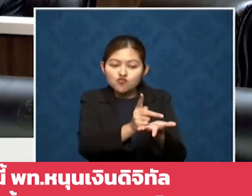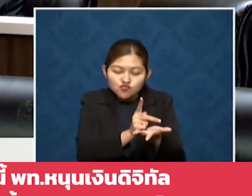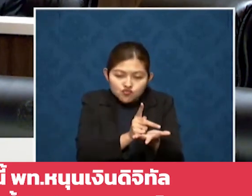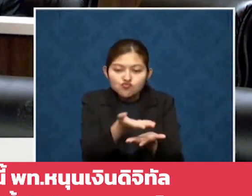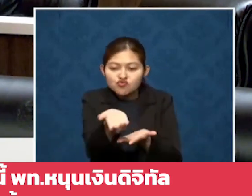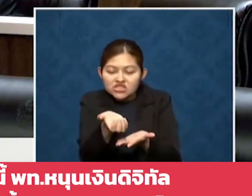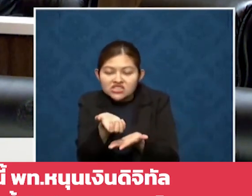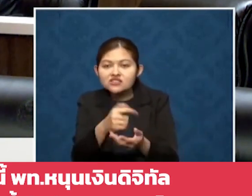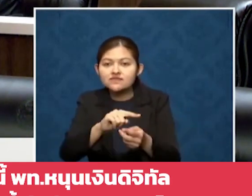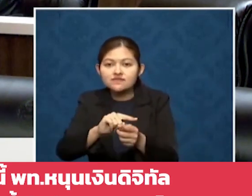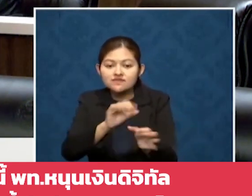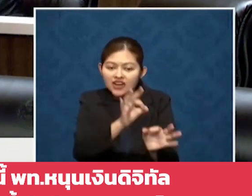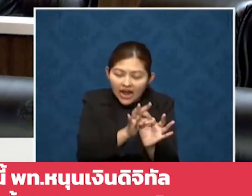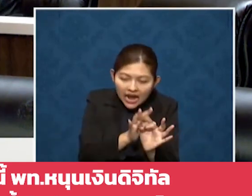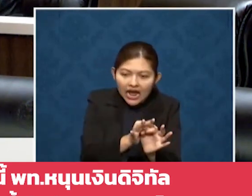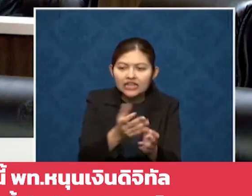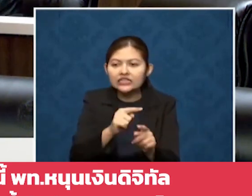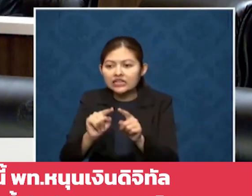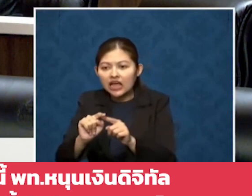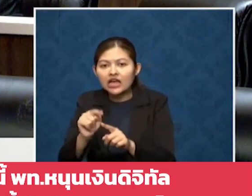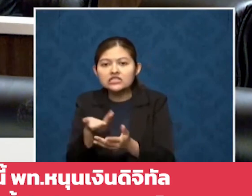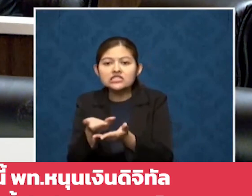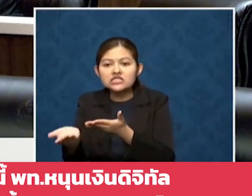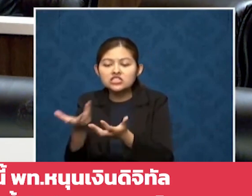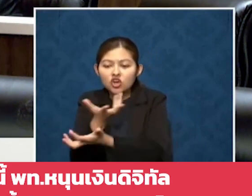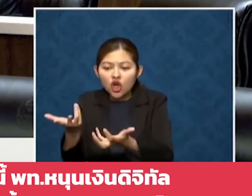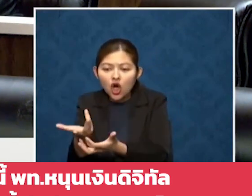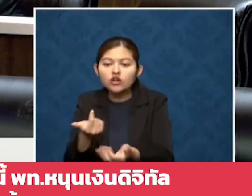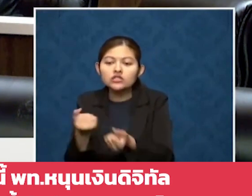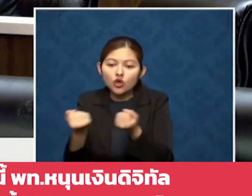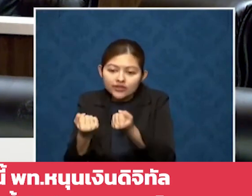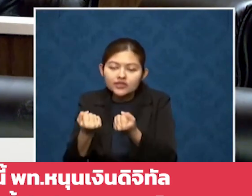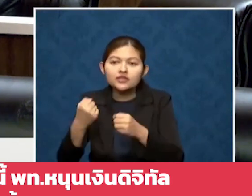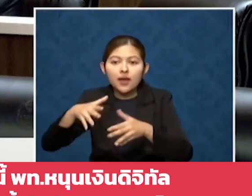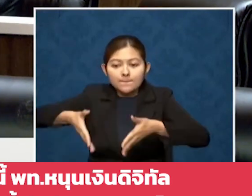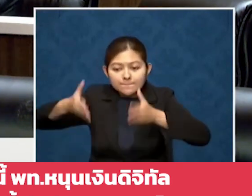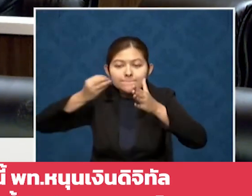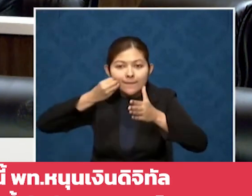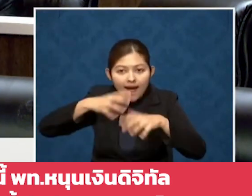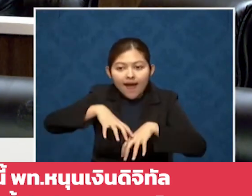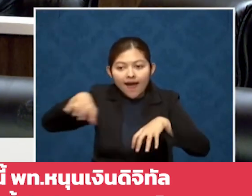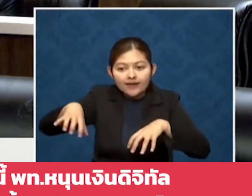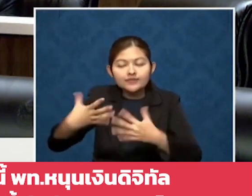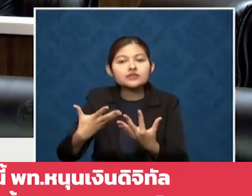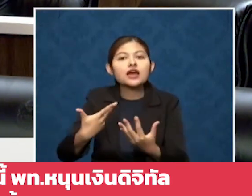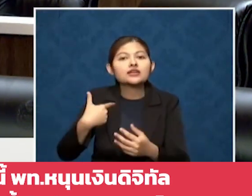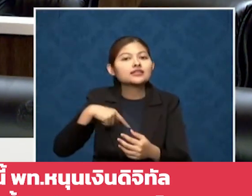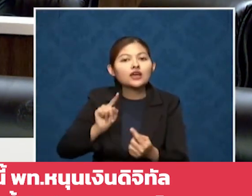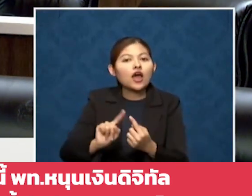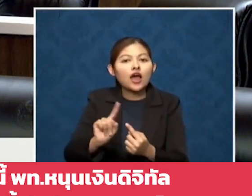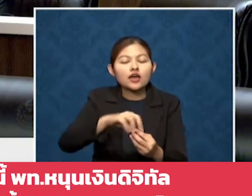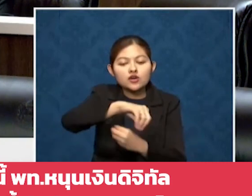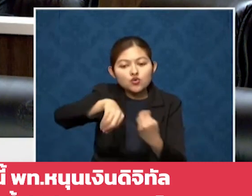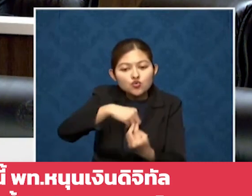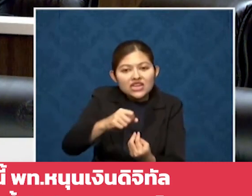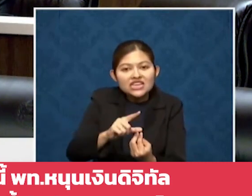ลไกของสภาในการศึกษาโดยมี3ข้อเสนอค่ะคือการสร้างภูมิคุ้มกันตระหนัก